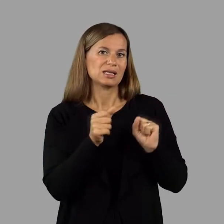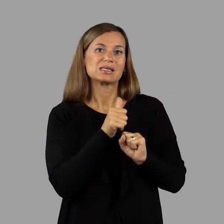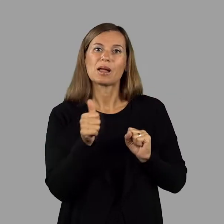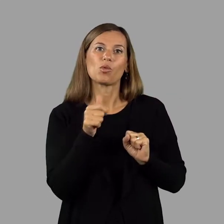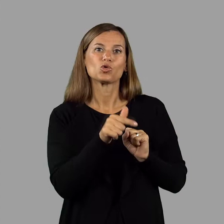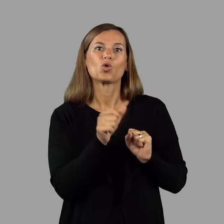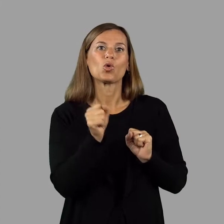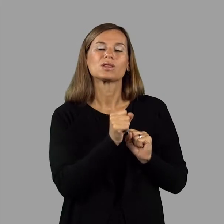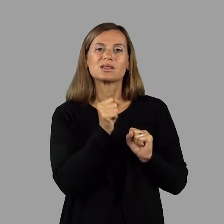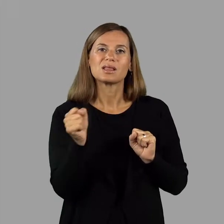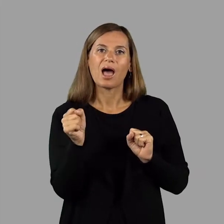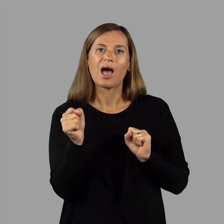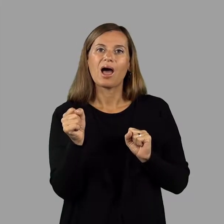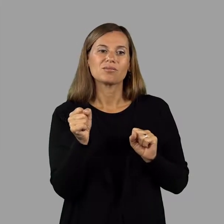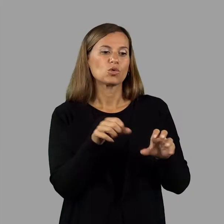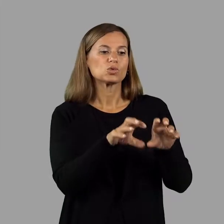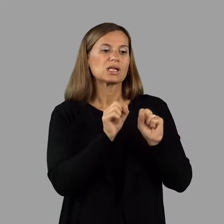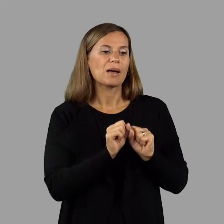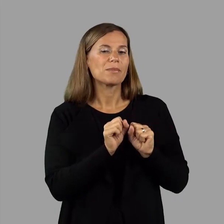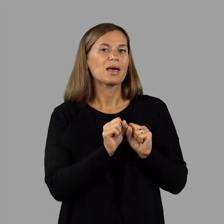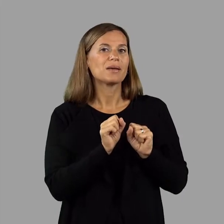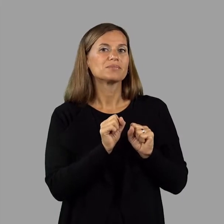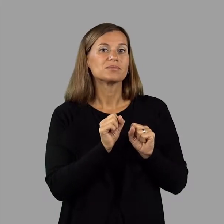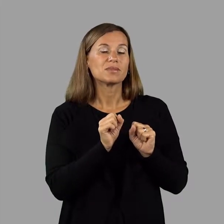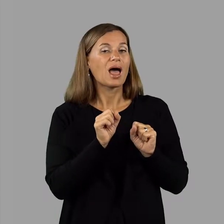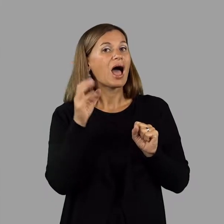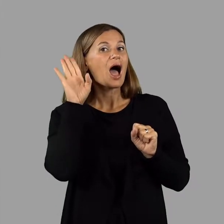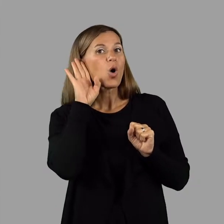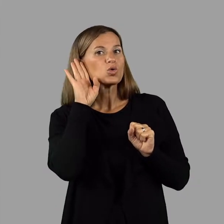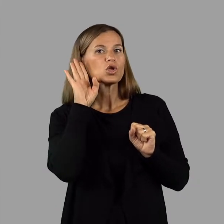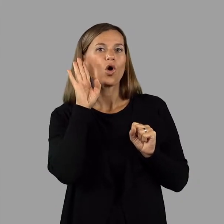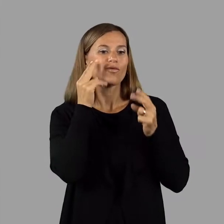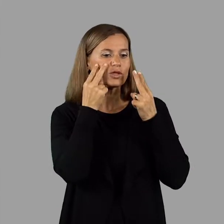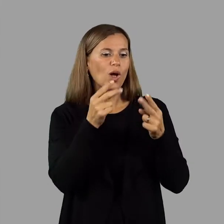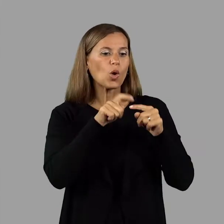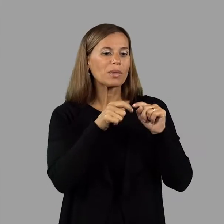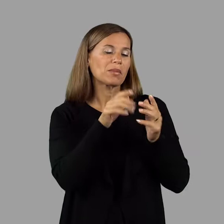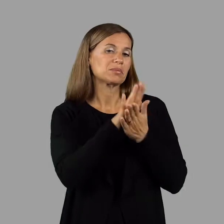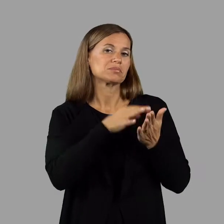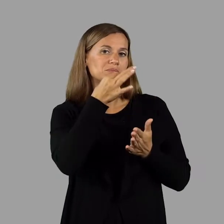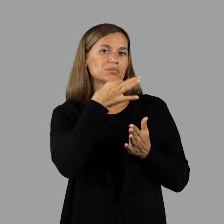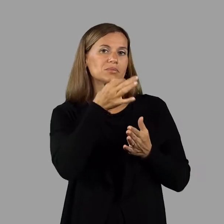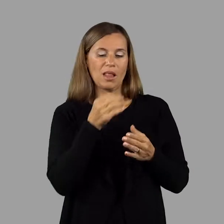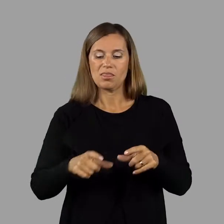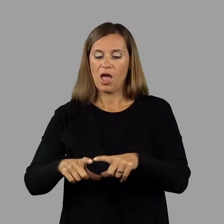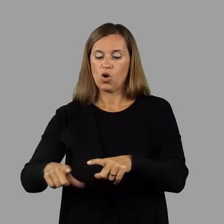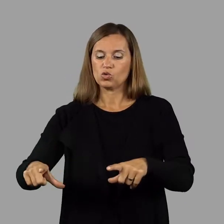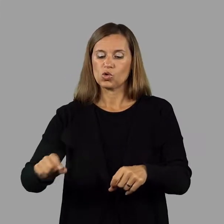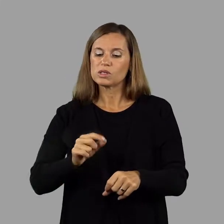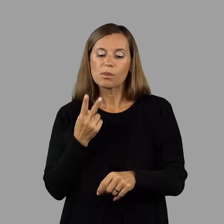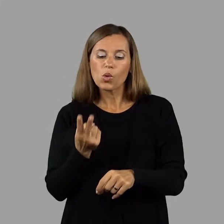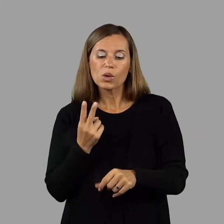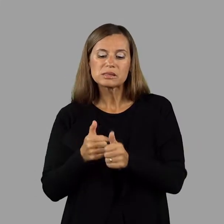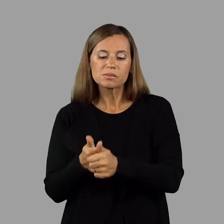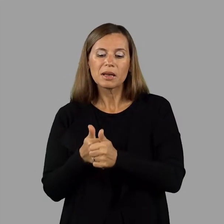samo, da si nadene audiovizualno opremo in začne s predavanji. Na tej konzoli kvečemu samo vidi, vkolikor bi